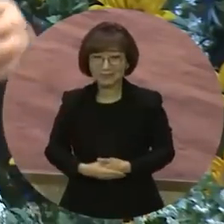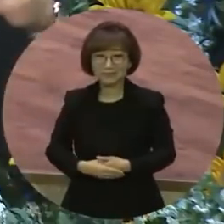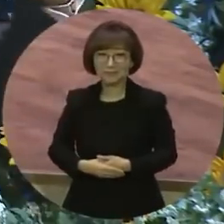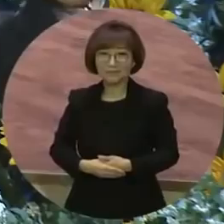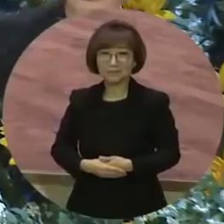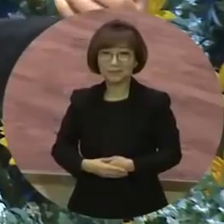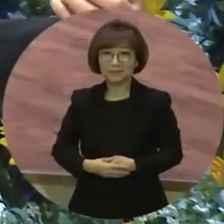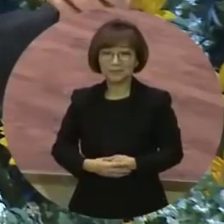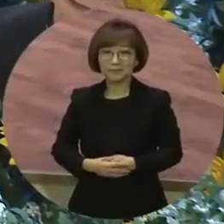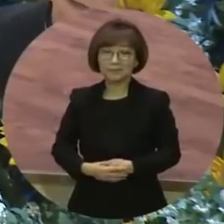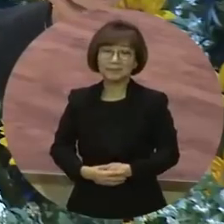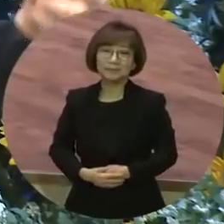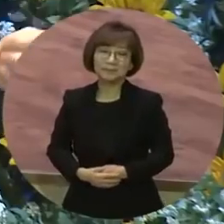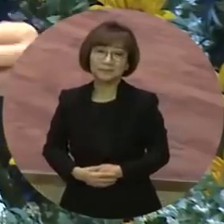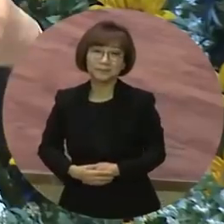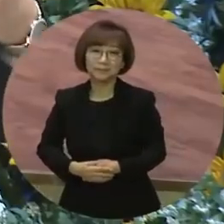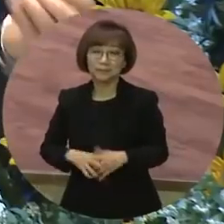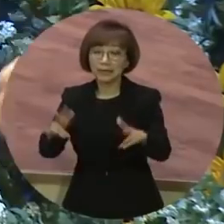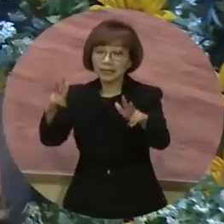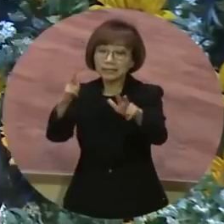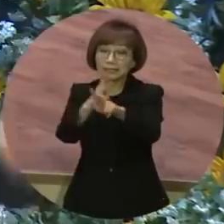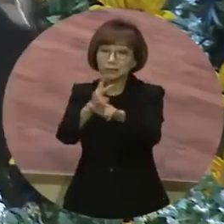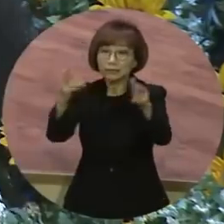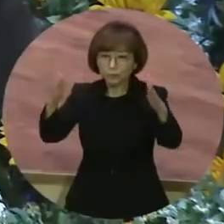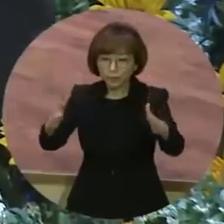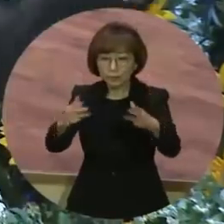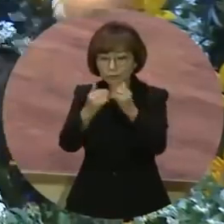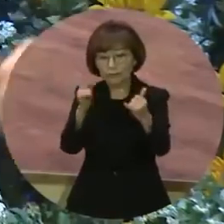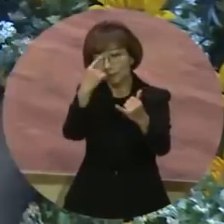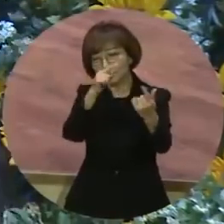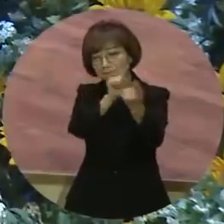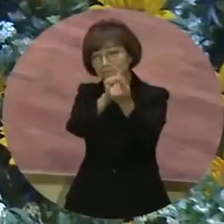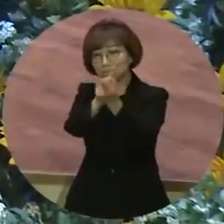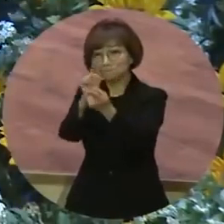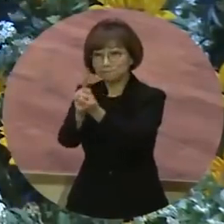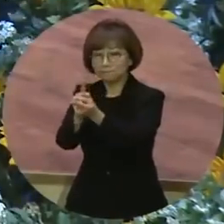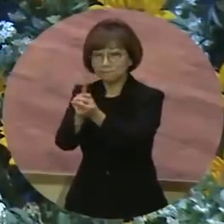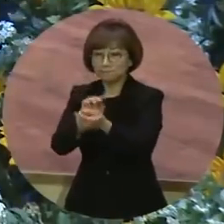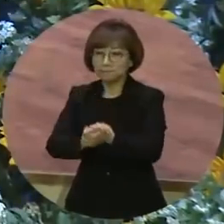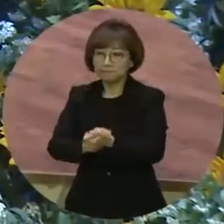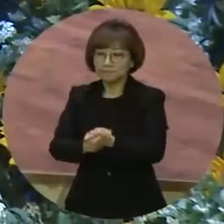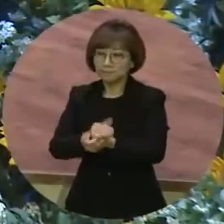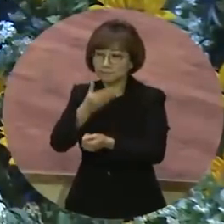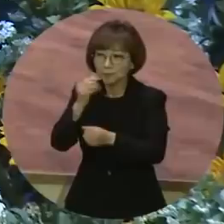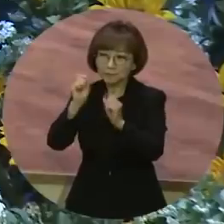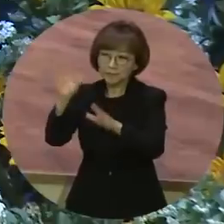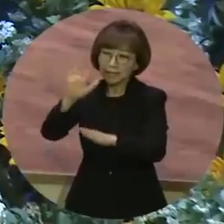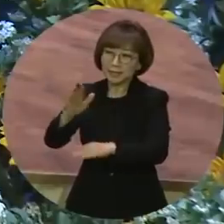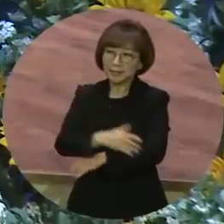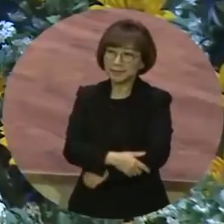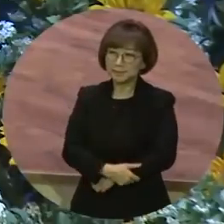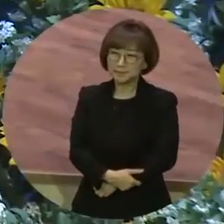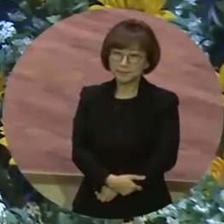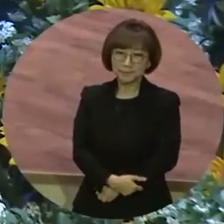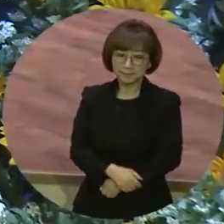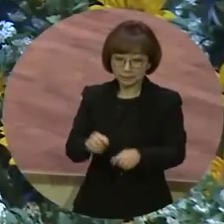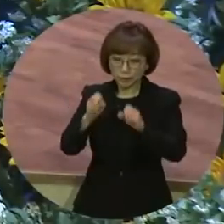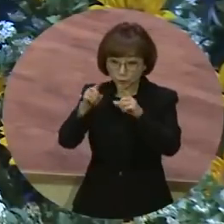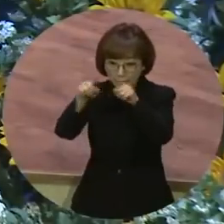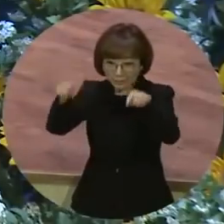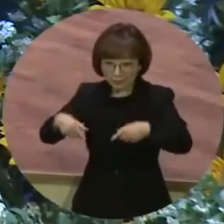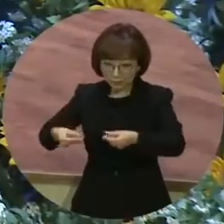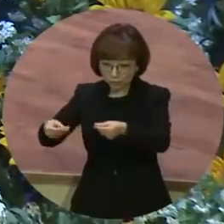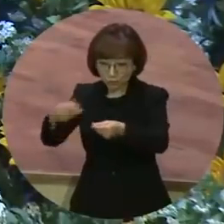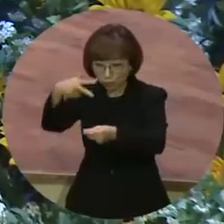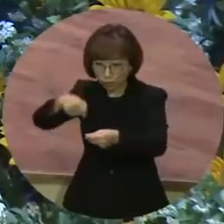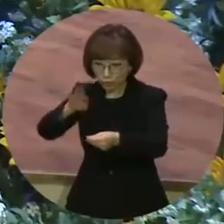그렇게 일주일 동안 많은 사람을 만나게 해주는데 전혀 입을 열지 않고 복음 증가하지 않았다. 전도지 않냐 안 좋다.